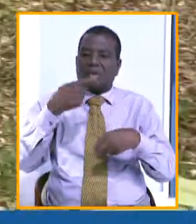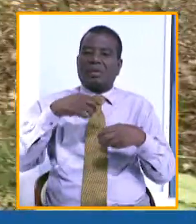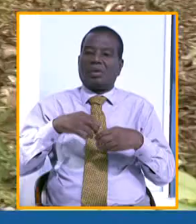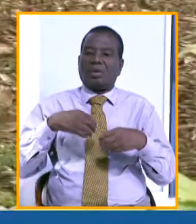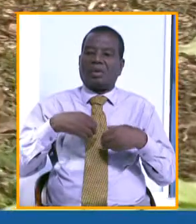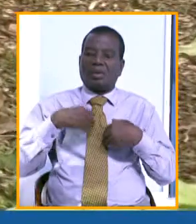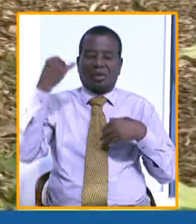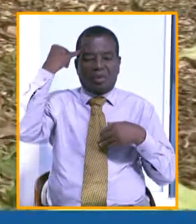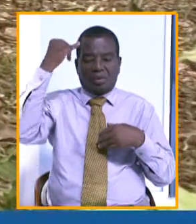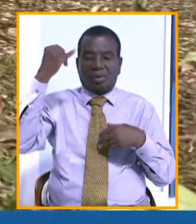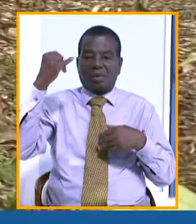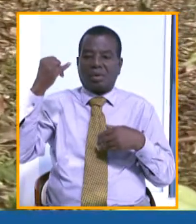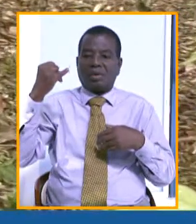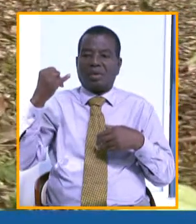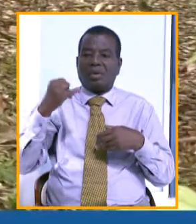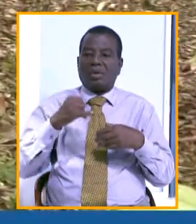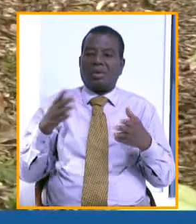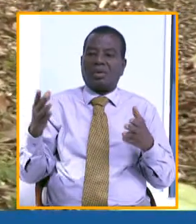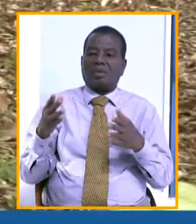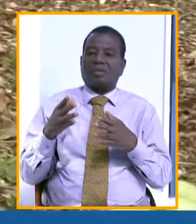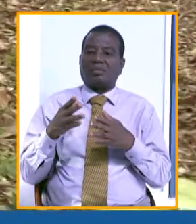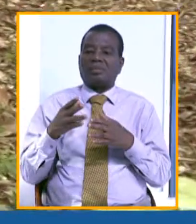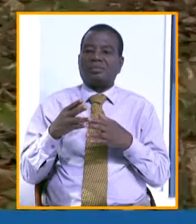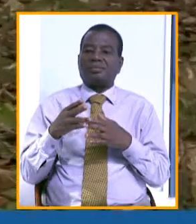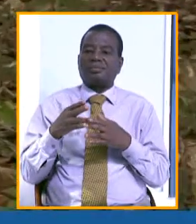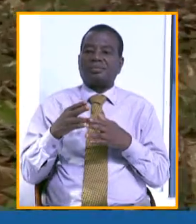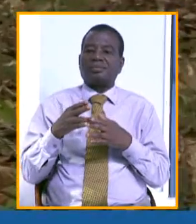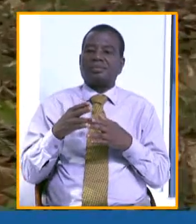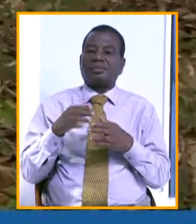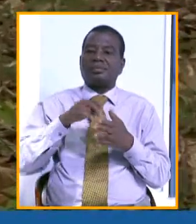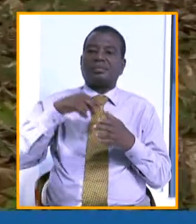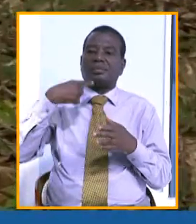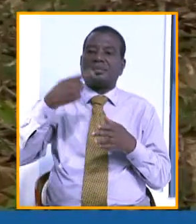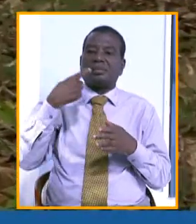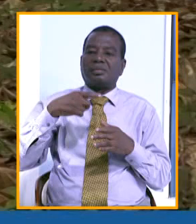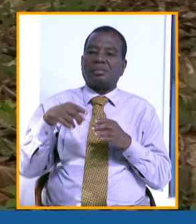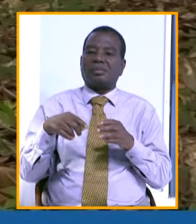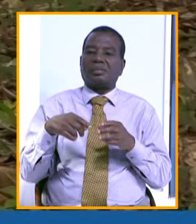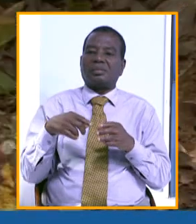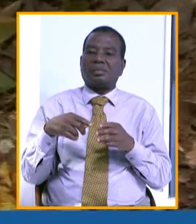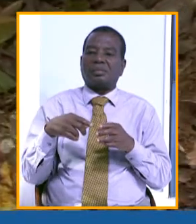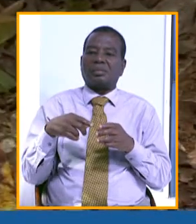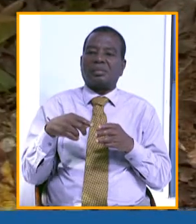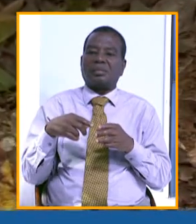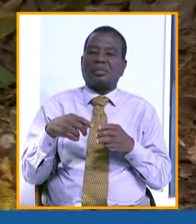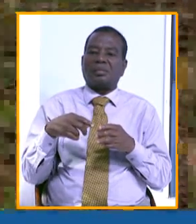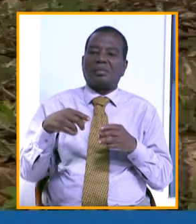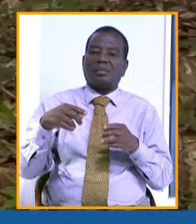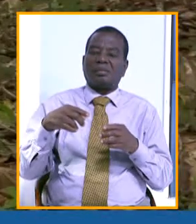pourtant une idée très vague des vertus et de l'utilisation. Ce qui essaie, ça fait de l'huile. Ça fait de